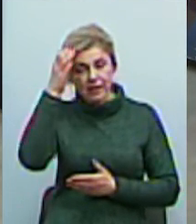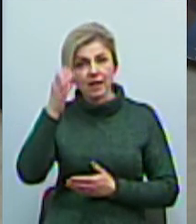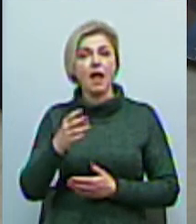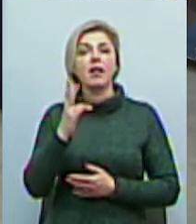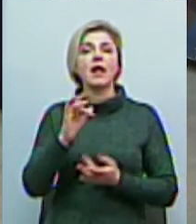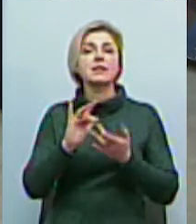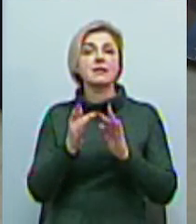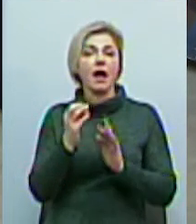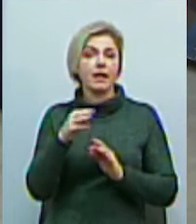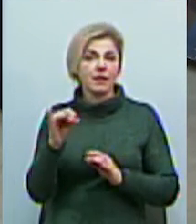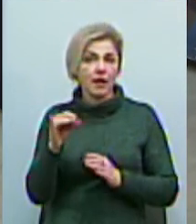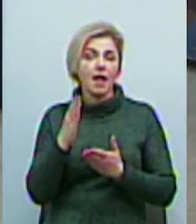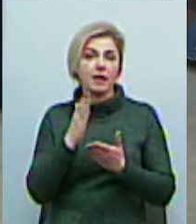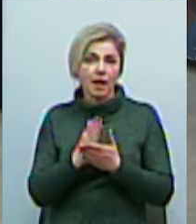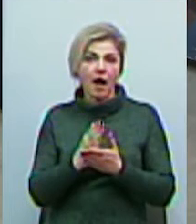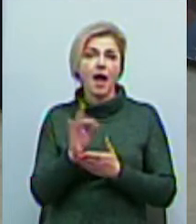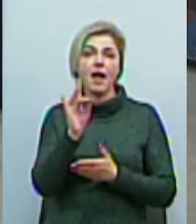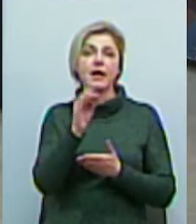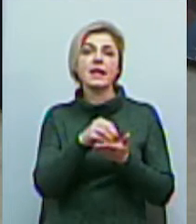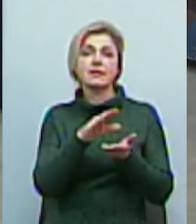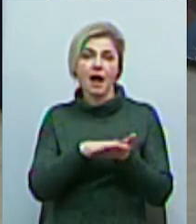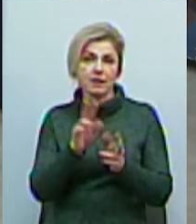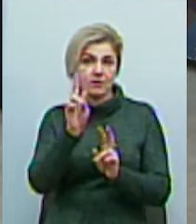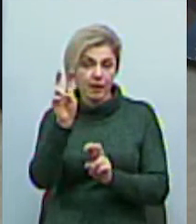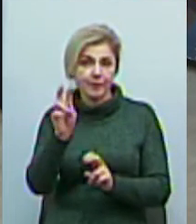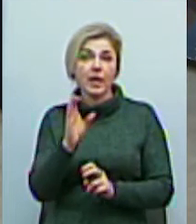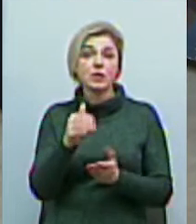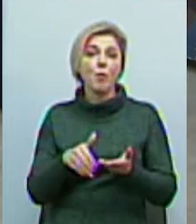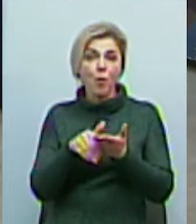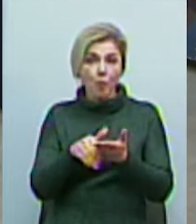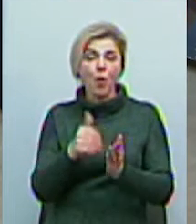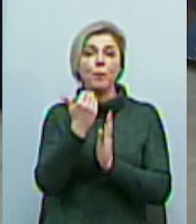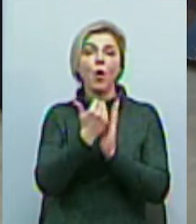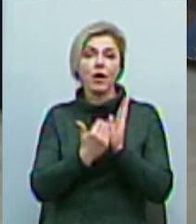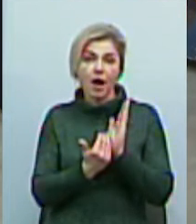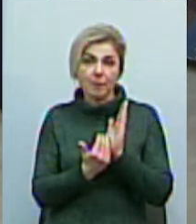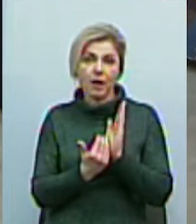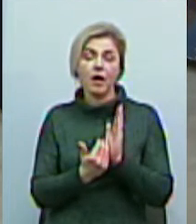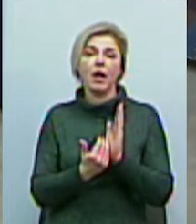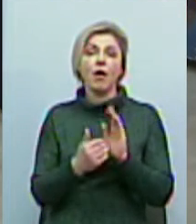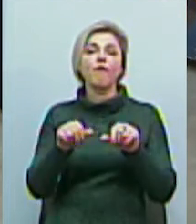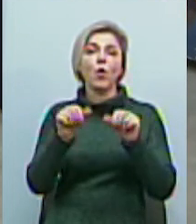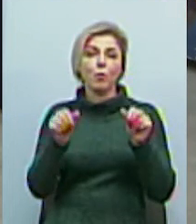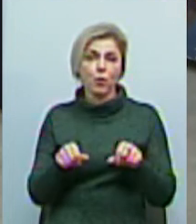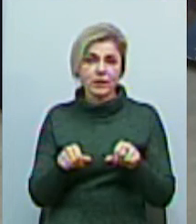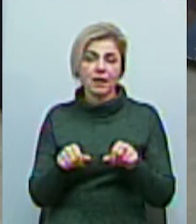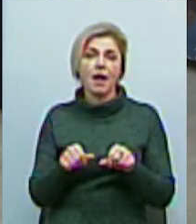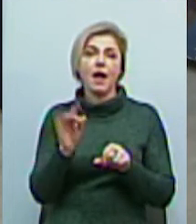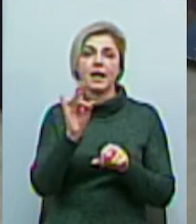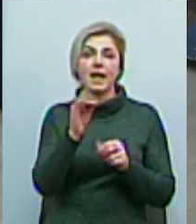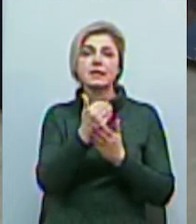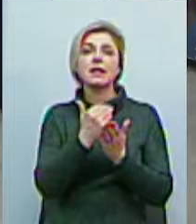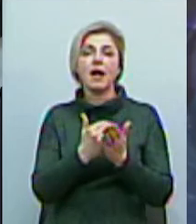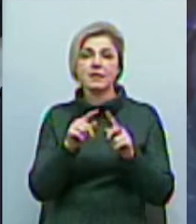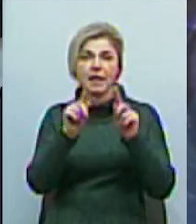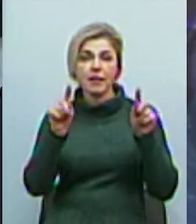є сторіночка «Реєстрація». За допомогою програми формується реєстраційна